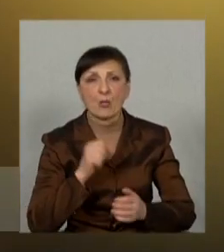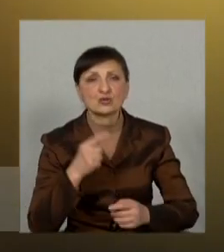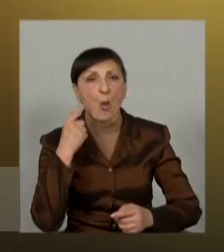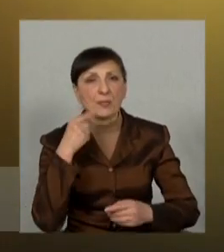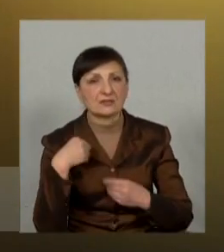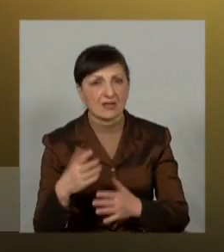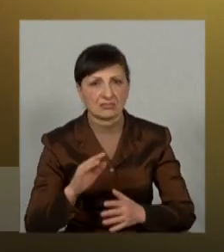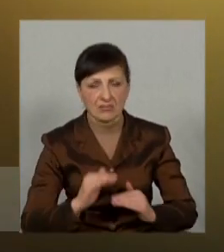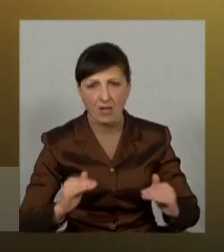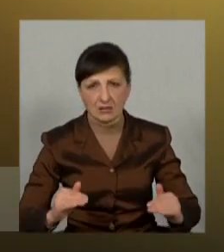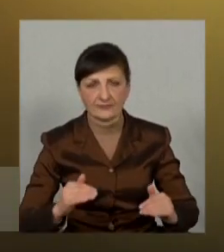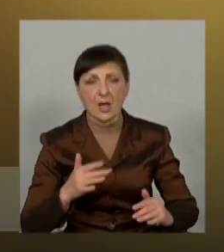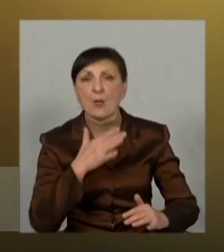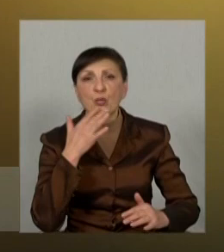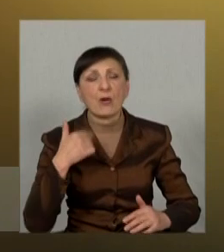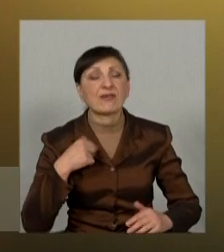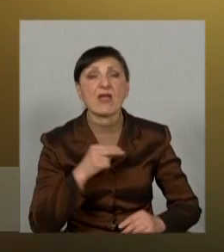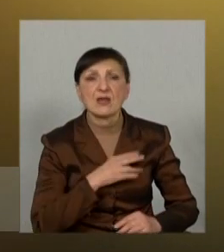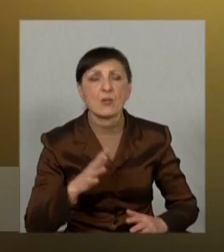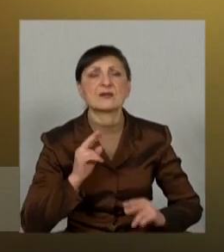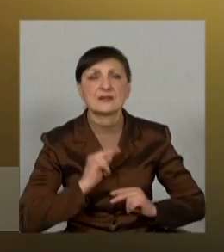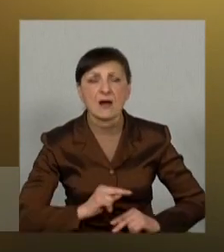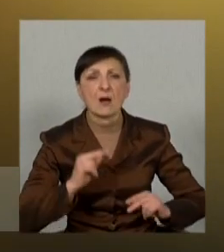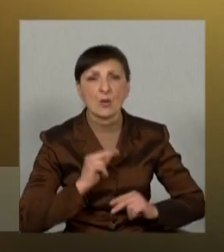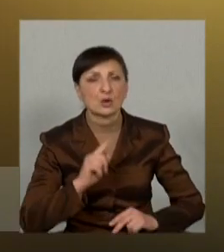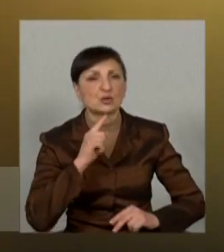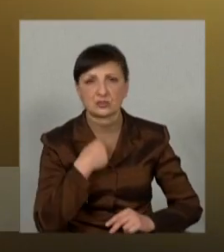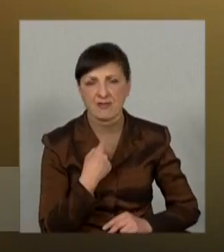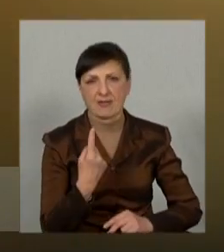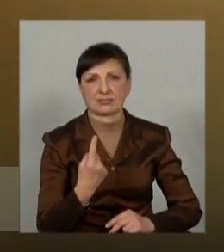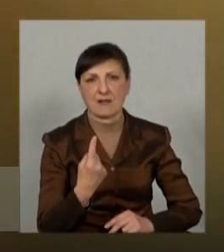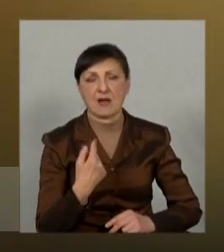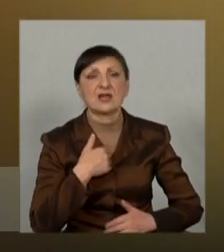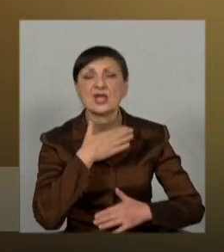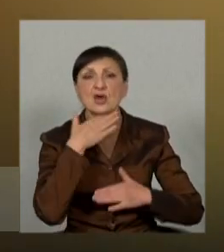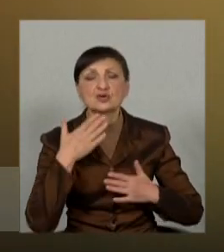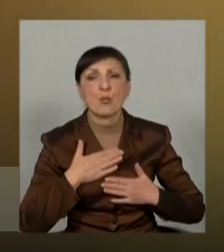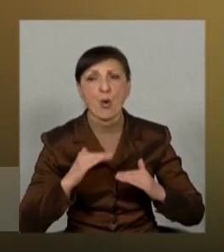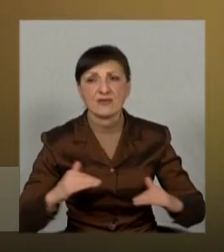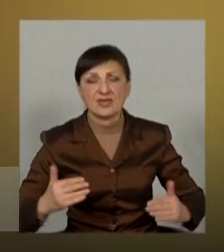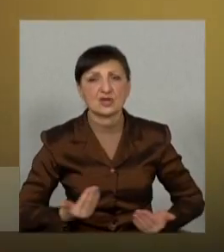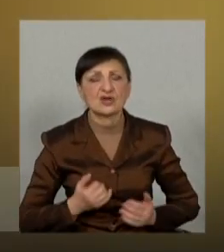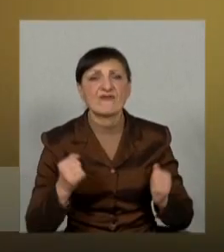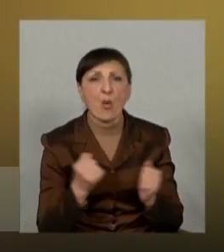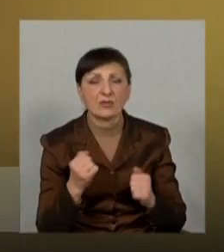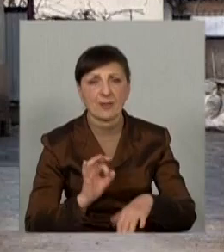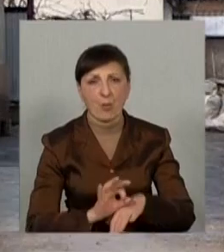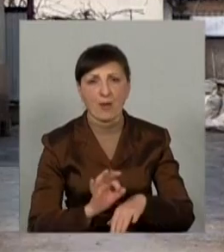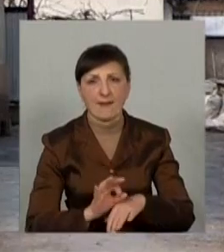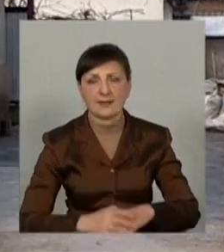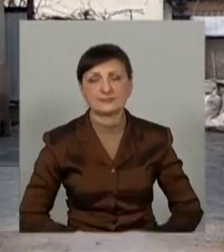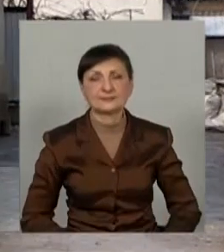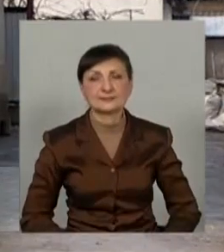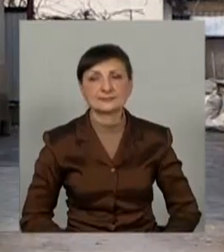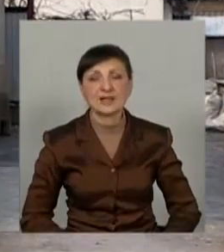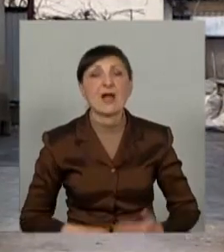обидеть детей. Как много я не работала, сложно, когда ты тянешь все одна. Я не хочу, чтобы мои дети жили в холоде и болели.